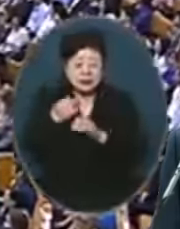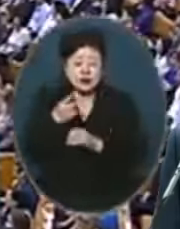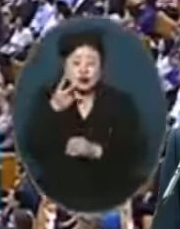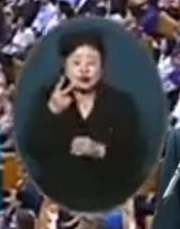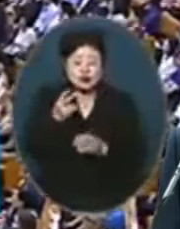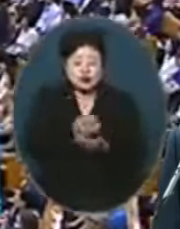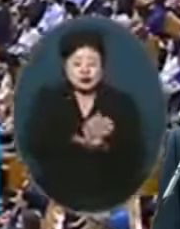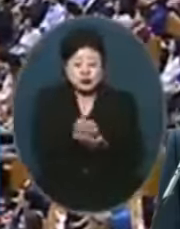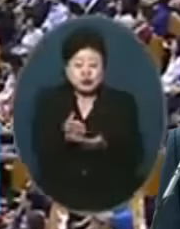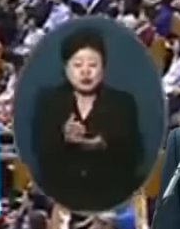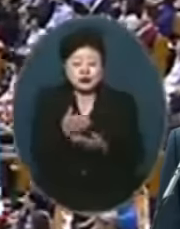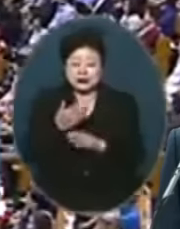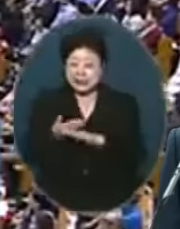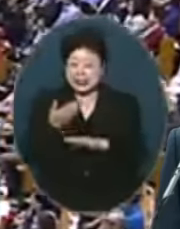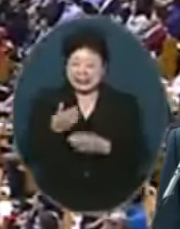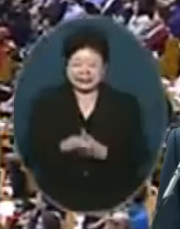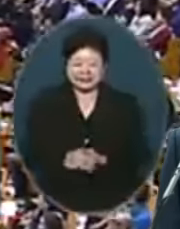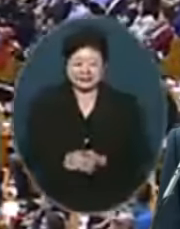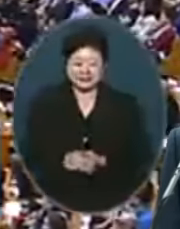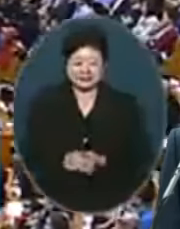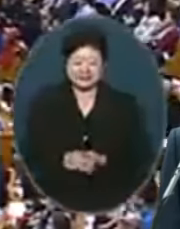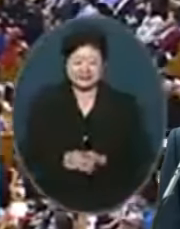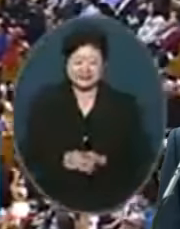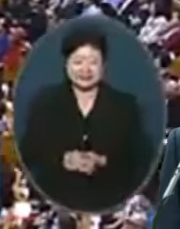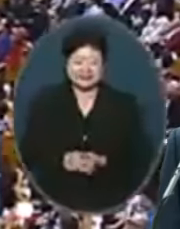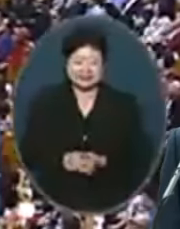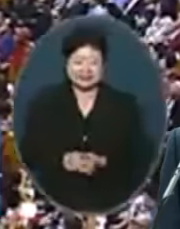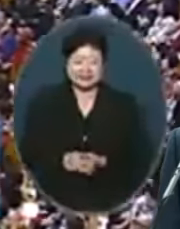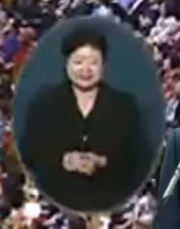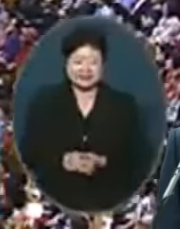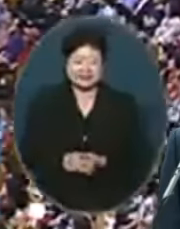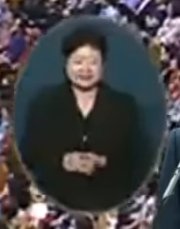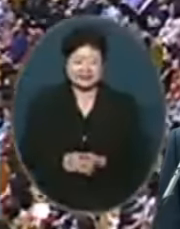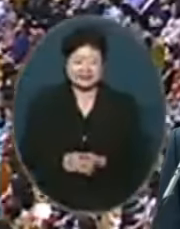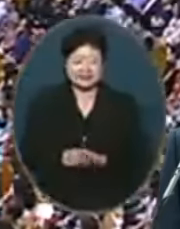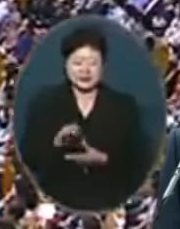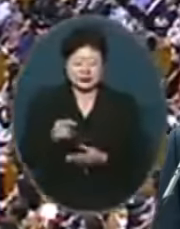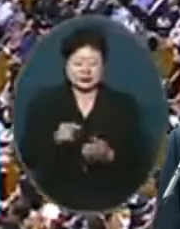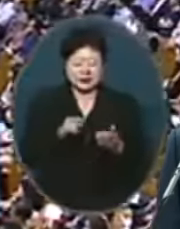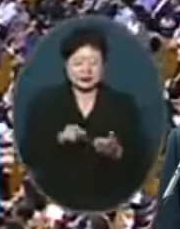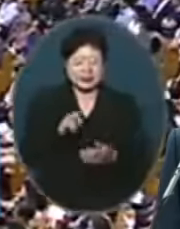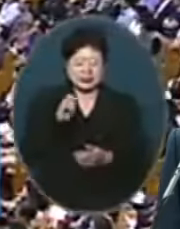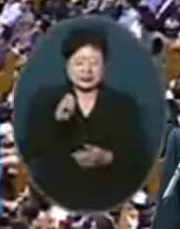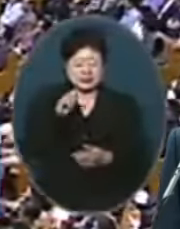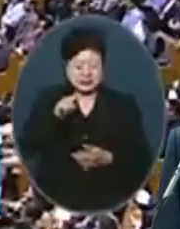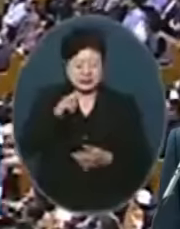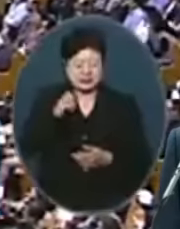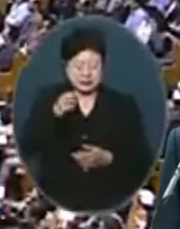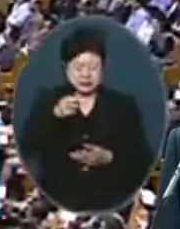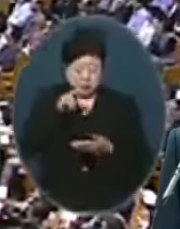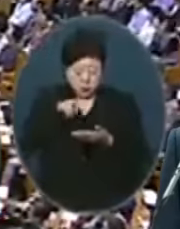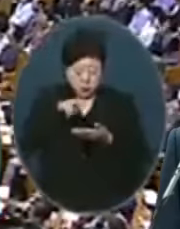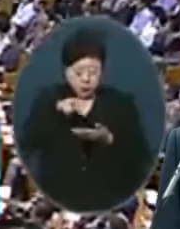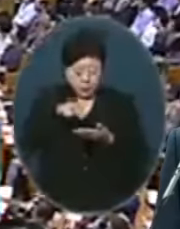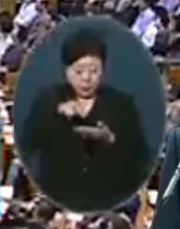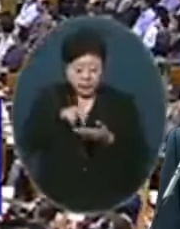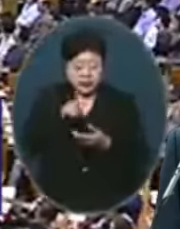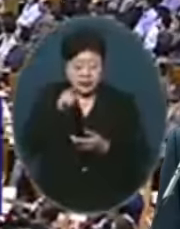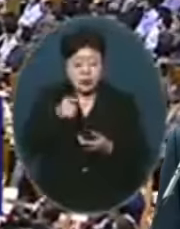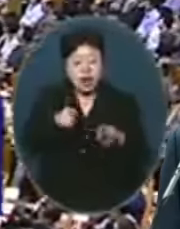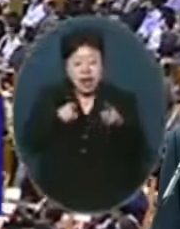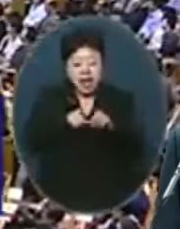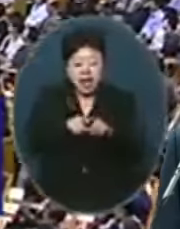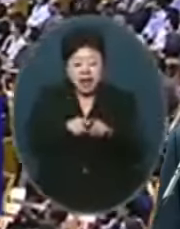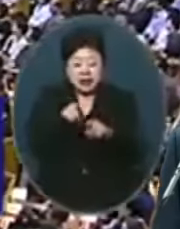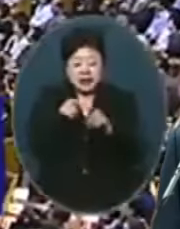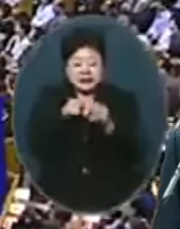두 보고가 서로 달랐습니다. 민수기 13장 31절로 33절에 그와